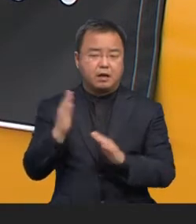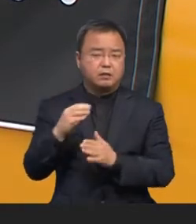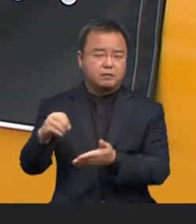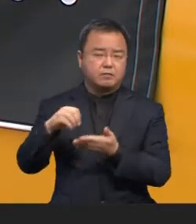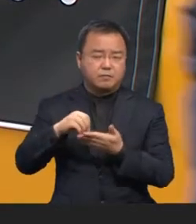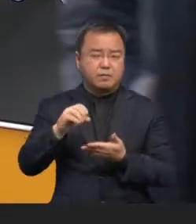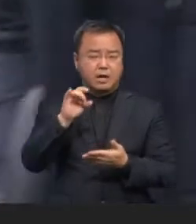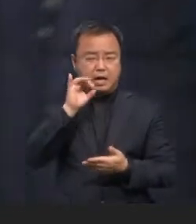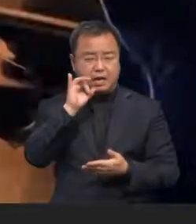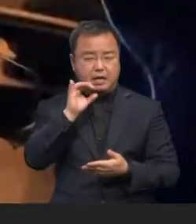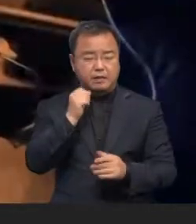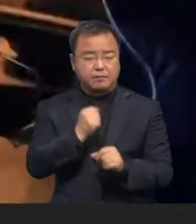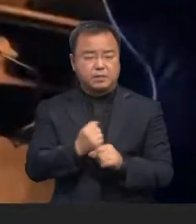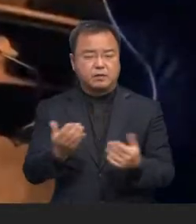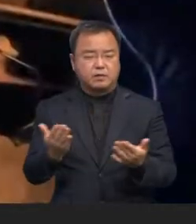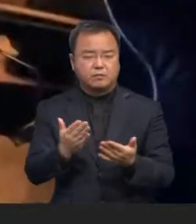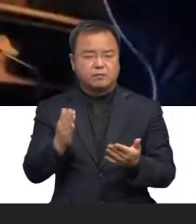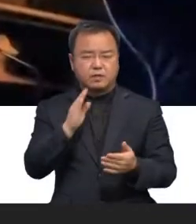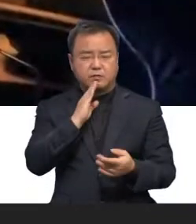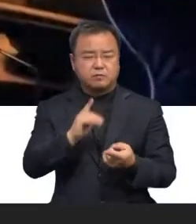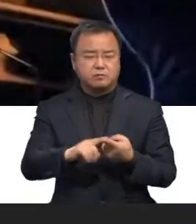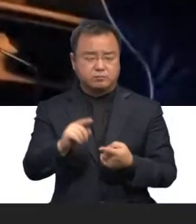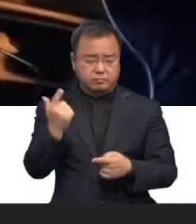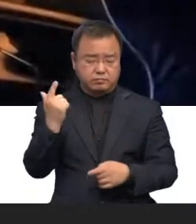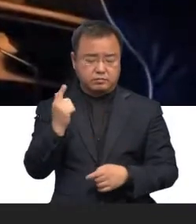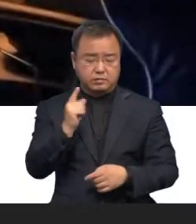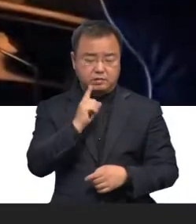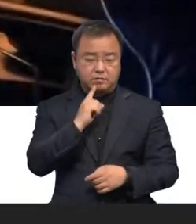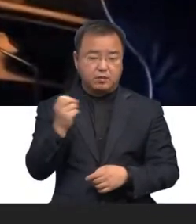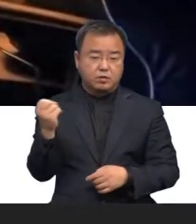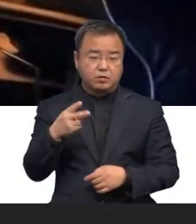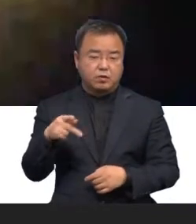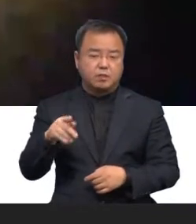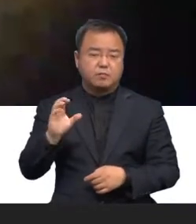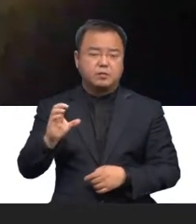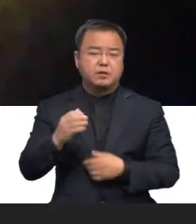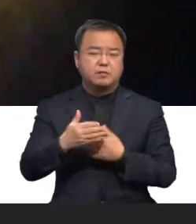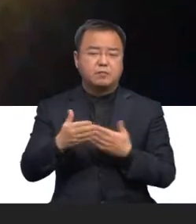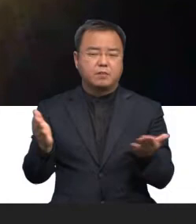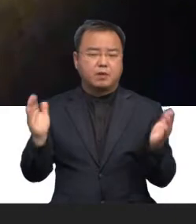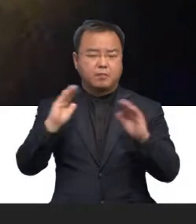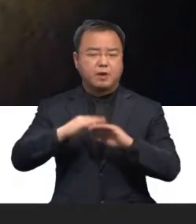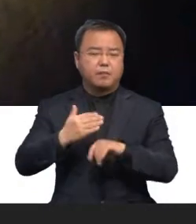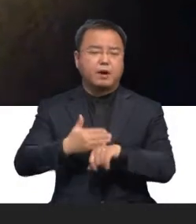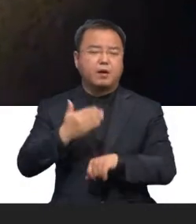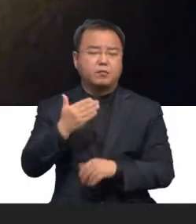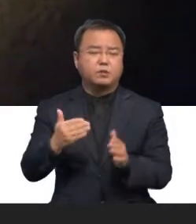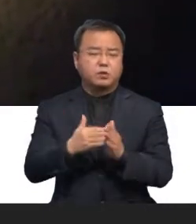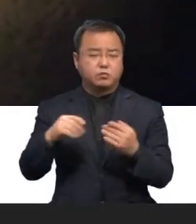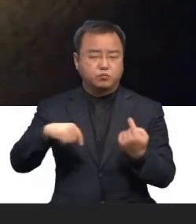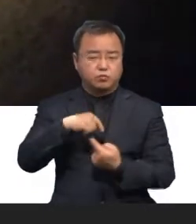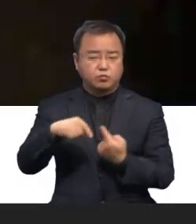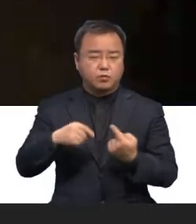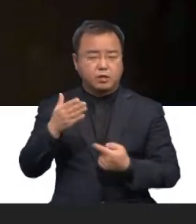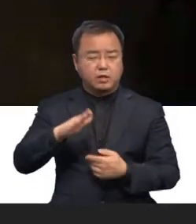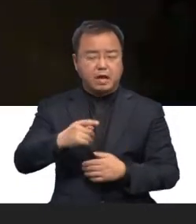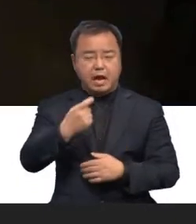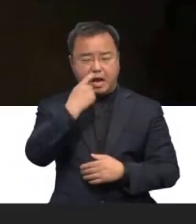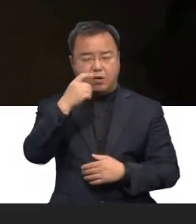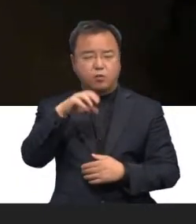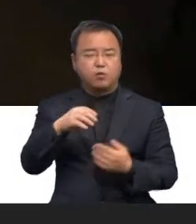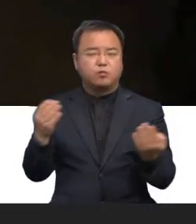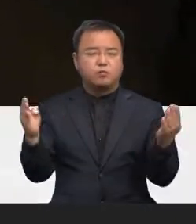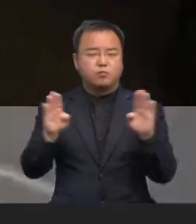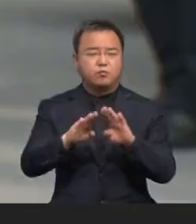겁니다. PC방 등 감염 우려가 높은 시설도 저녁 9시까지 영업을 하는데 학원 문만 닫는 것도 이해하기